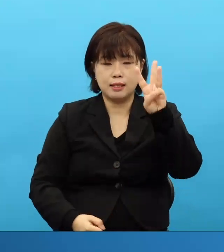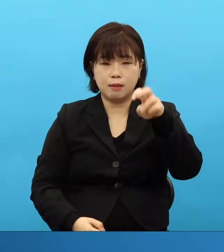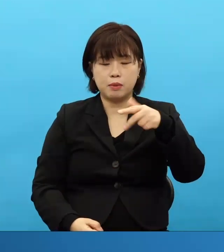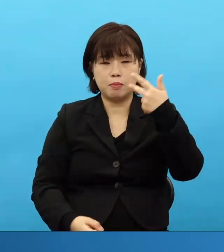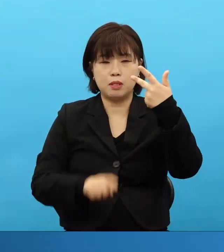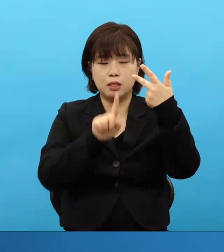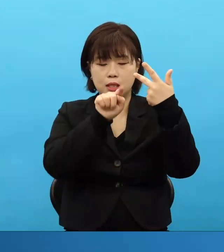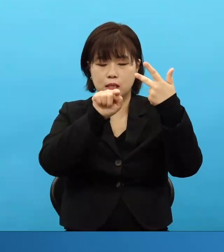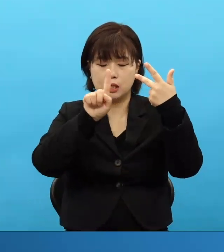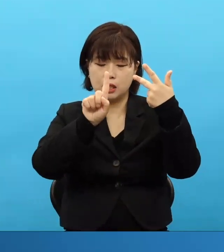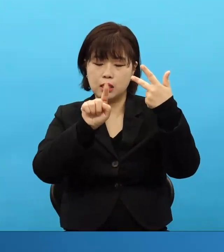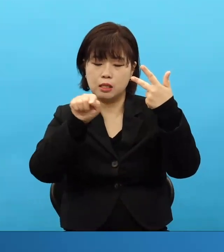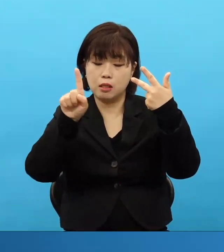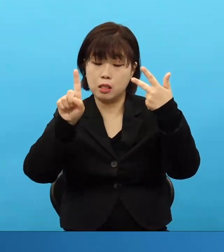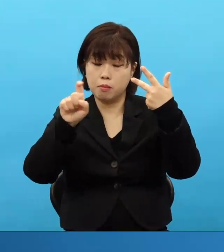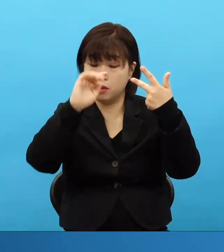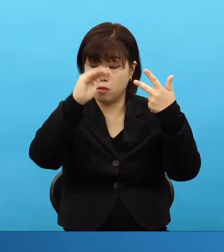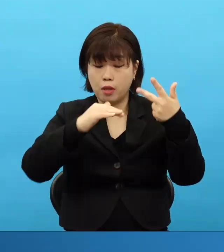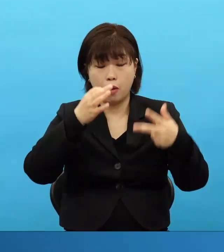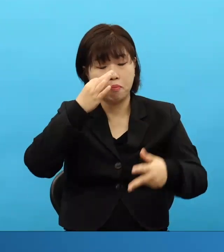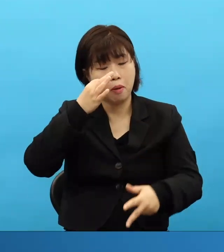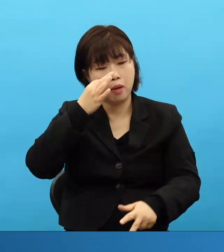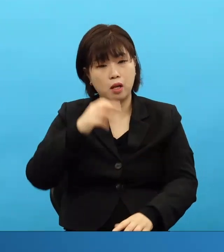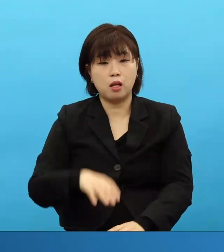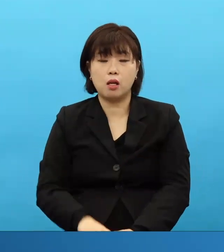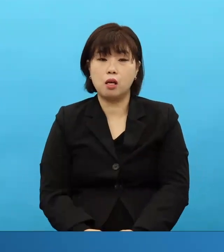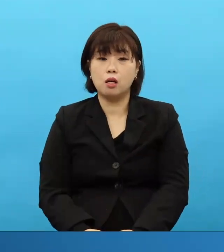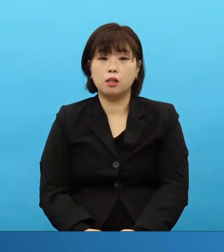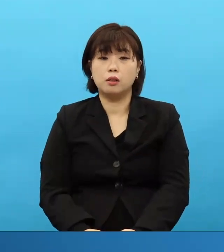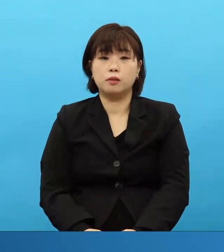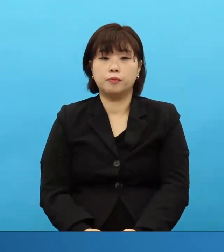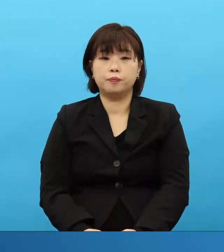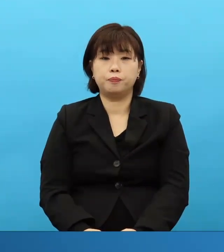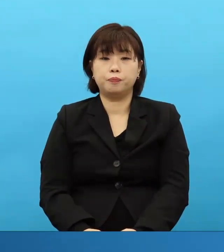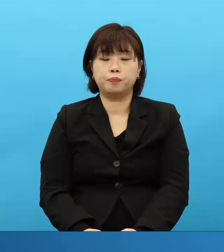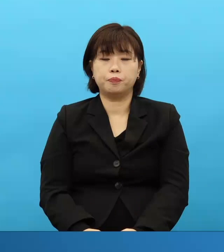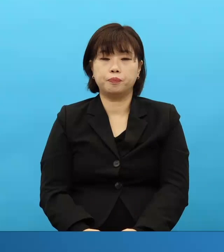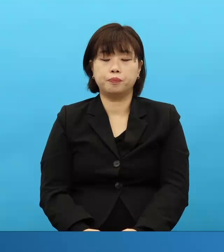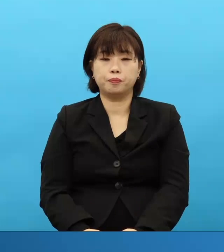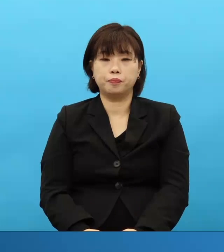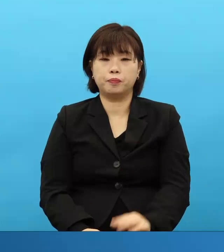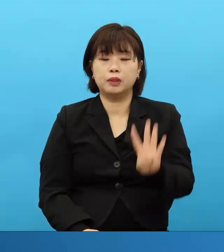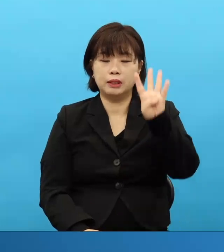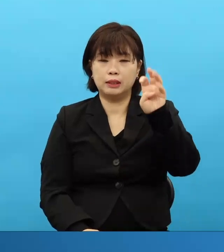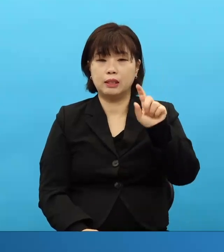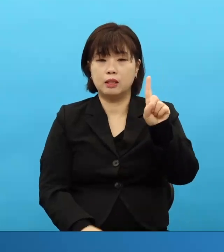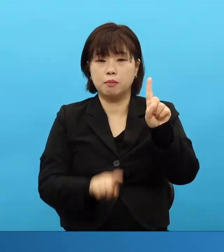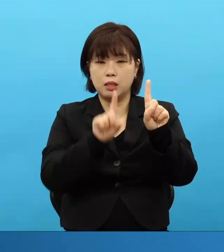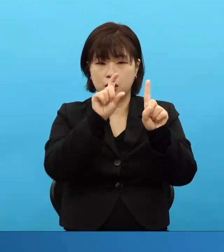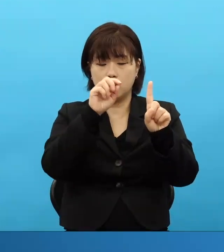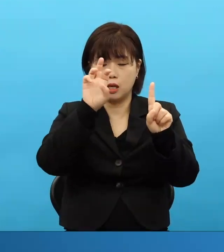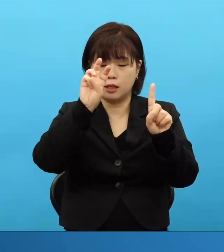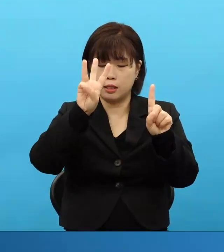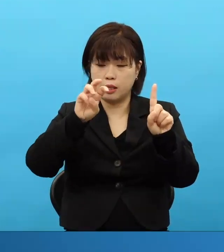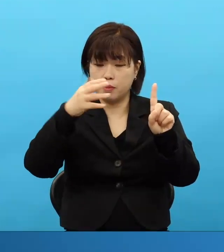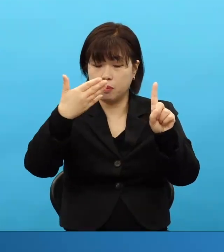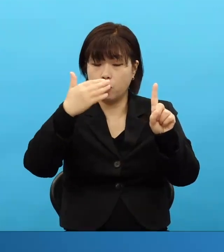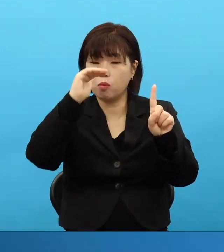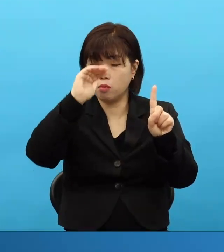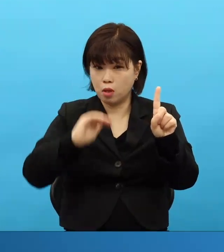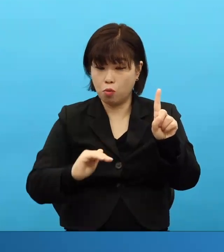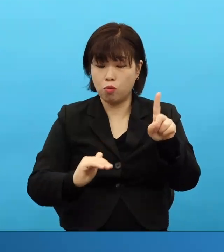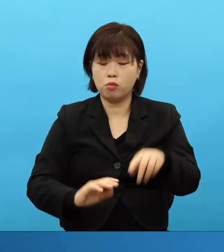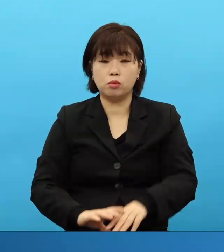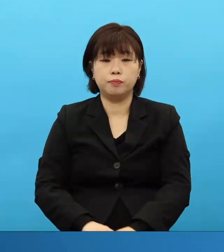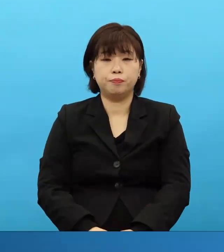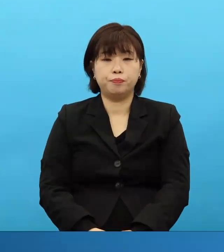the way of the TCK. 그런데 이 언약을 잡았는데 이 자리는요 이렇게 성취가 되죠. Holding